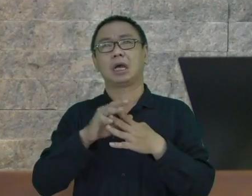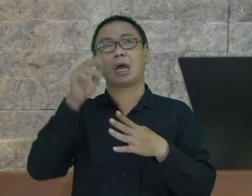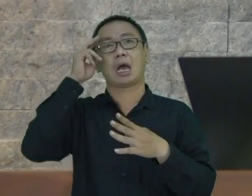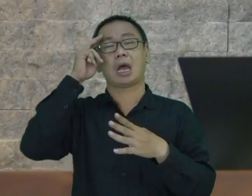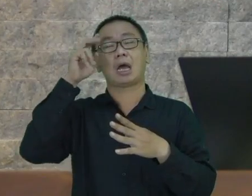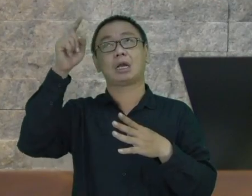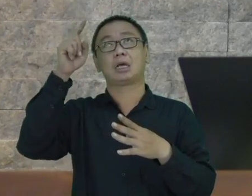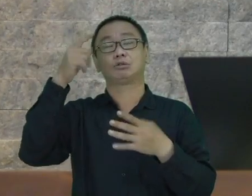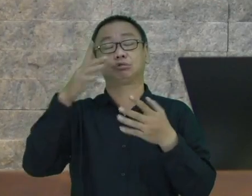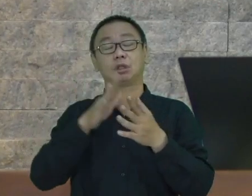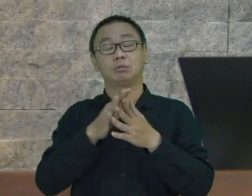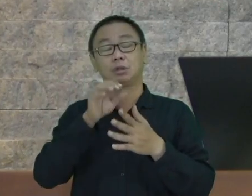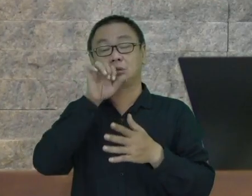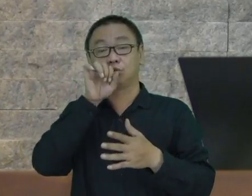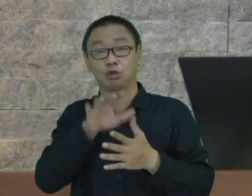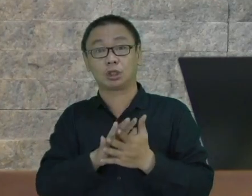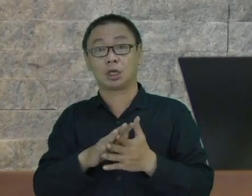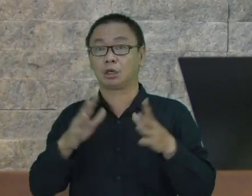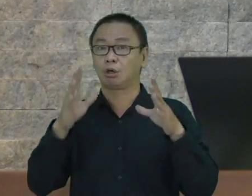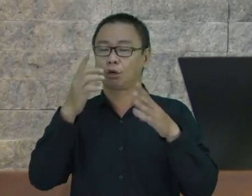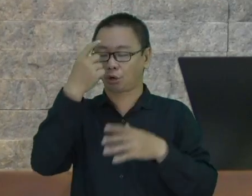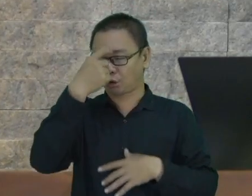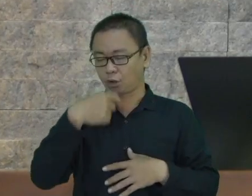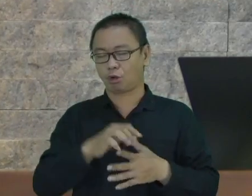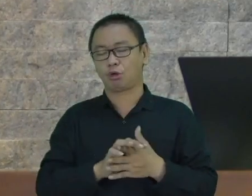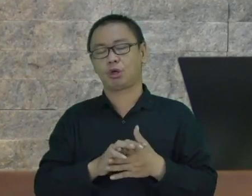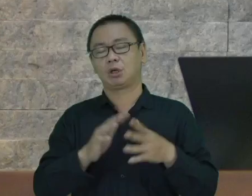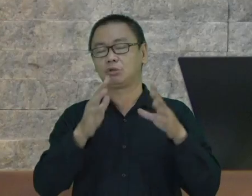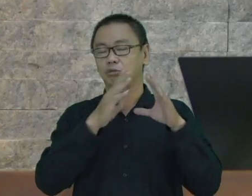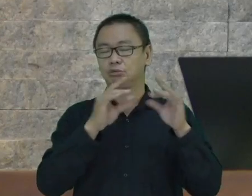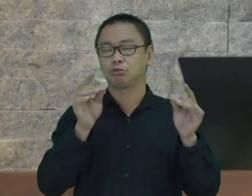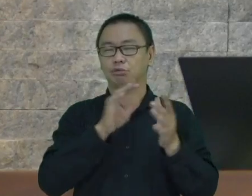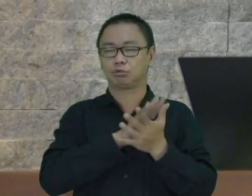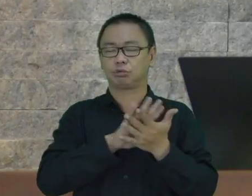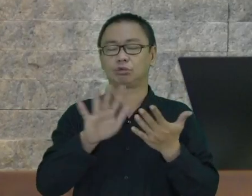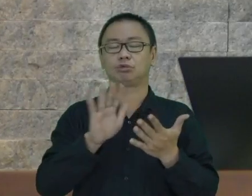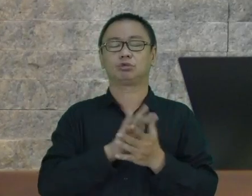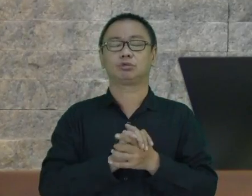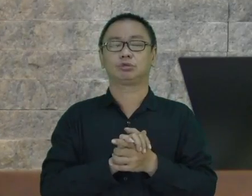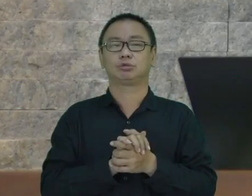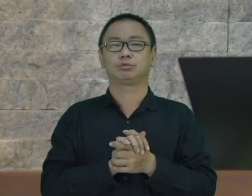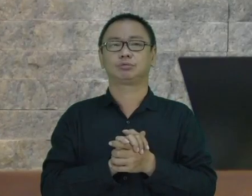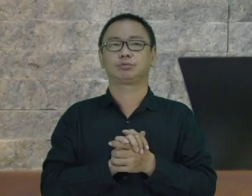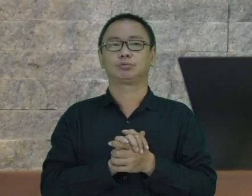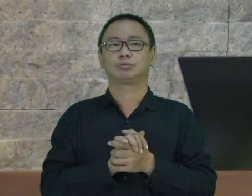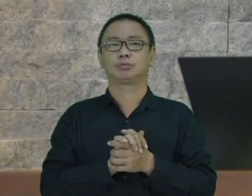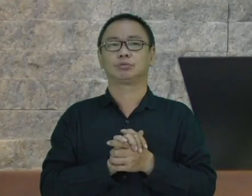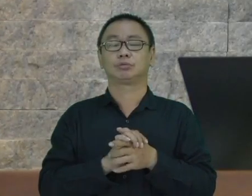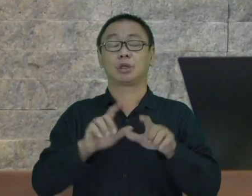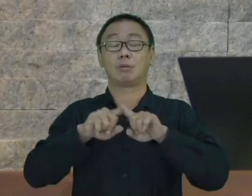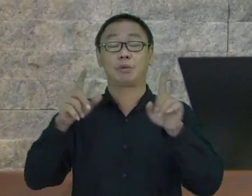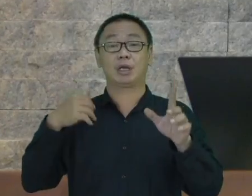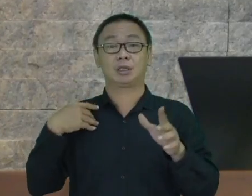dengan roh-Nya yang kudus. Sehingga saudara tidak hanya terdiri dari darah dan daging saja, tetapi ada kuasa